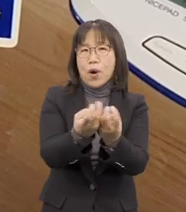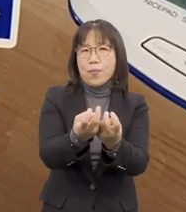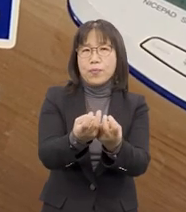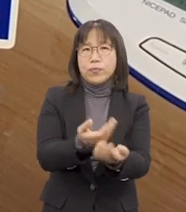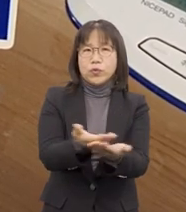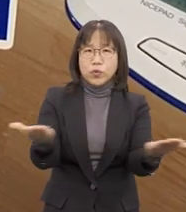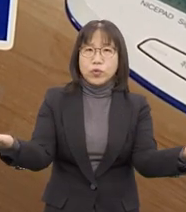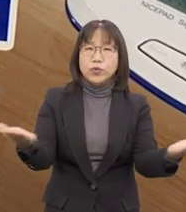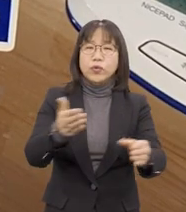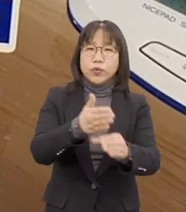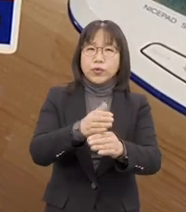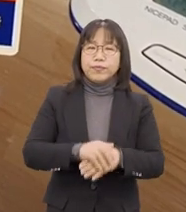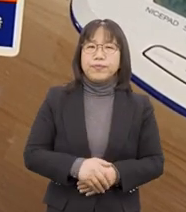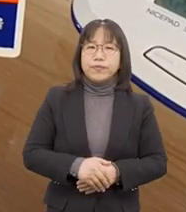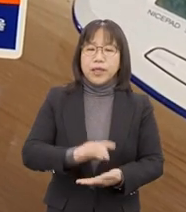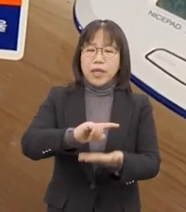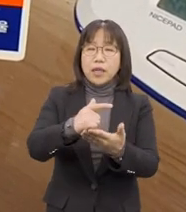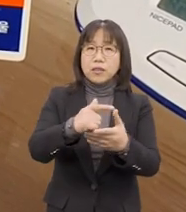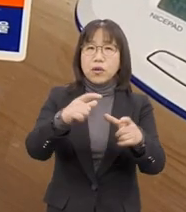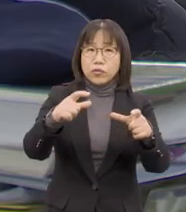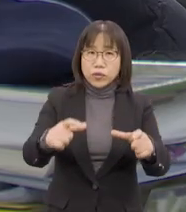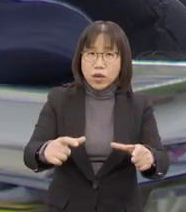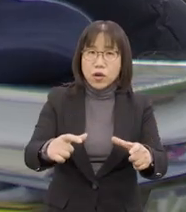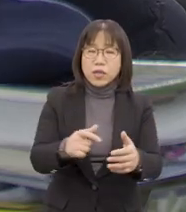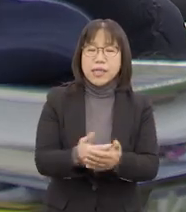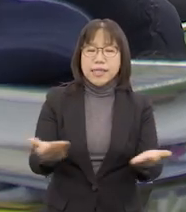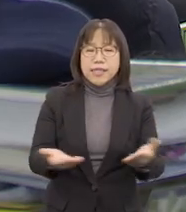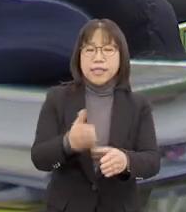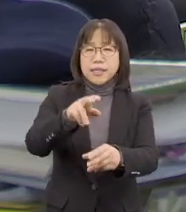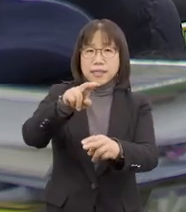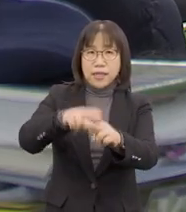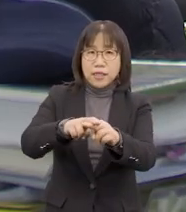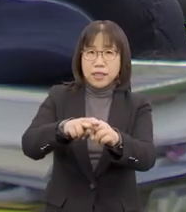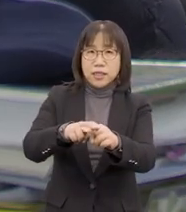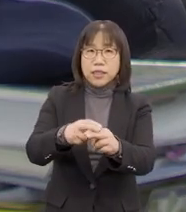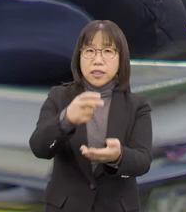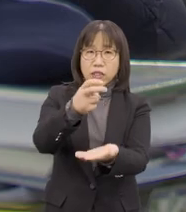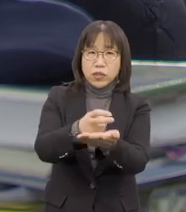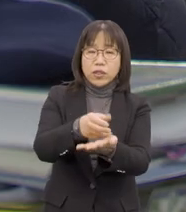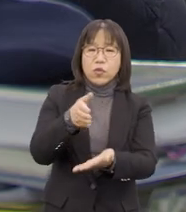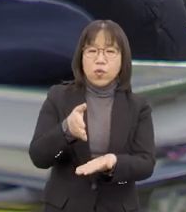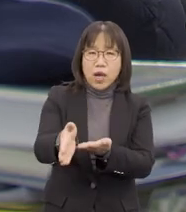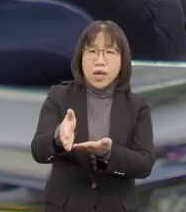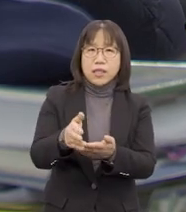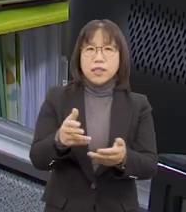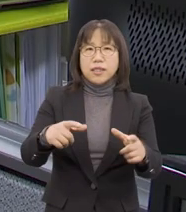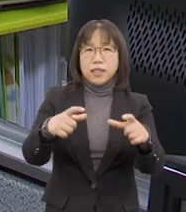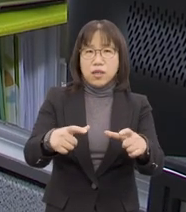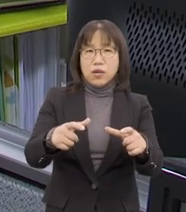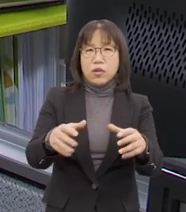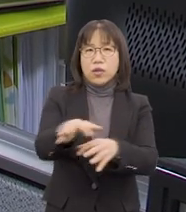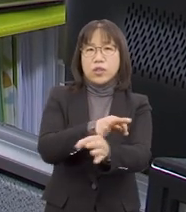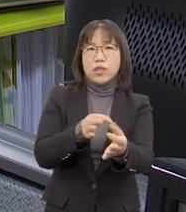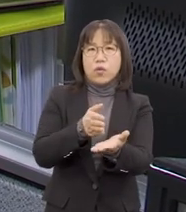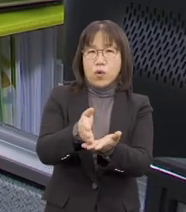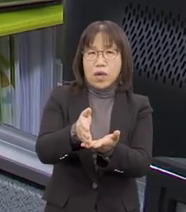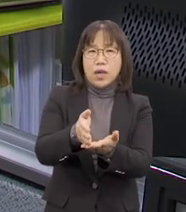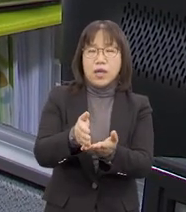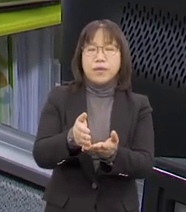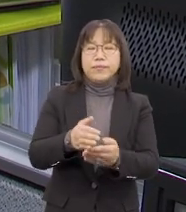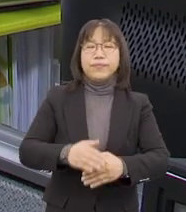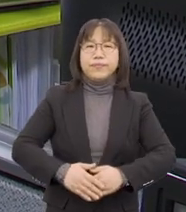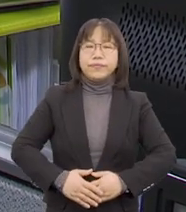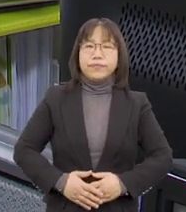정책을 내놓고 있습니다 기타 자세한 사항은 강서구청 일자리정책과 나 지역경제과 로 문의하면